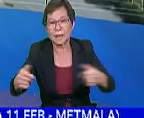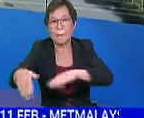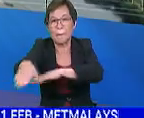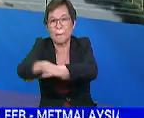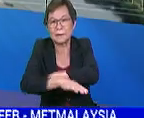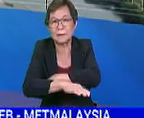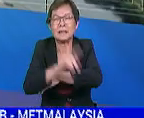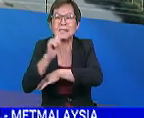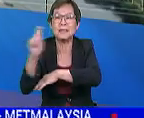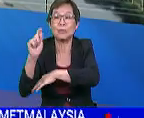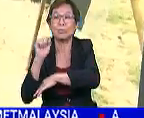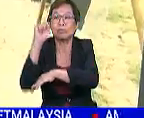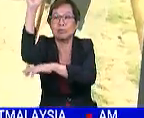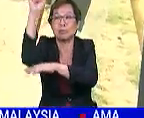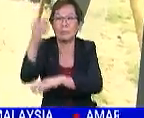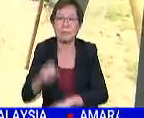timur